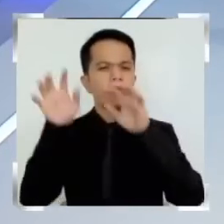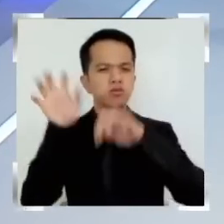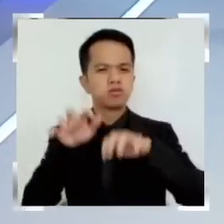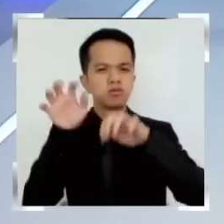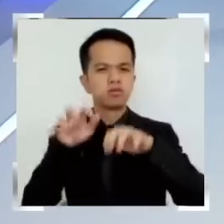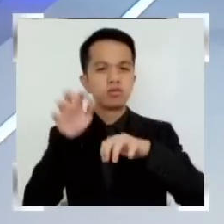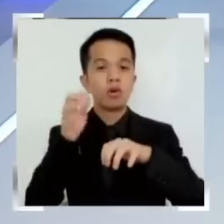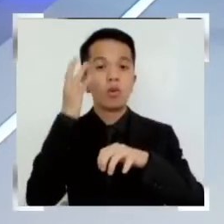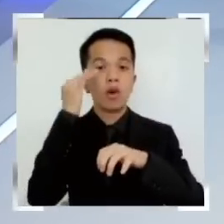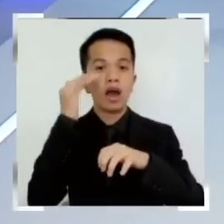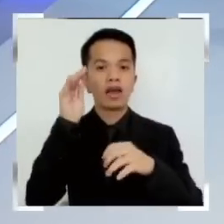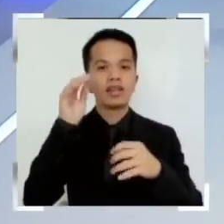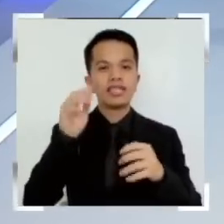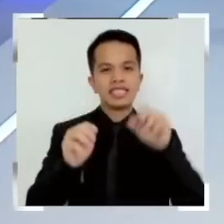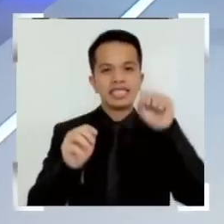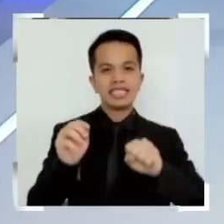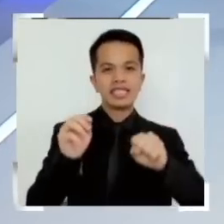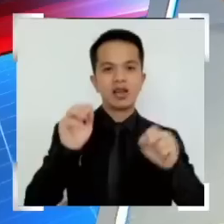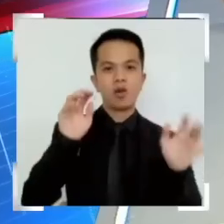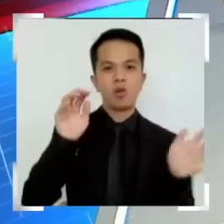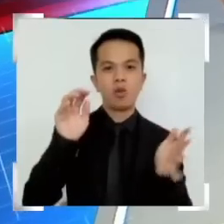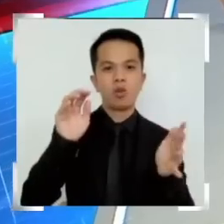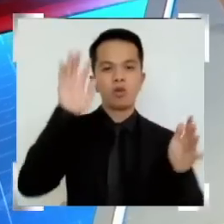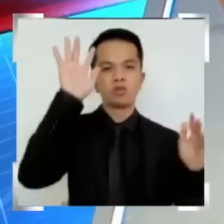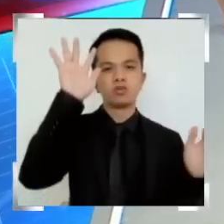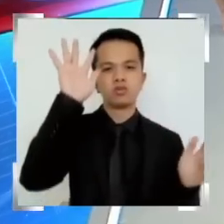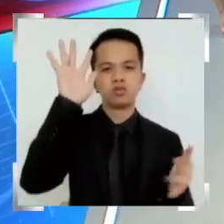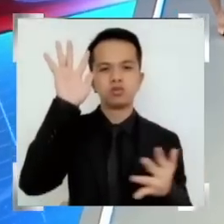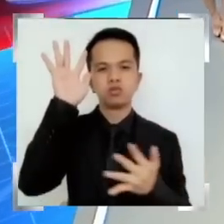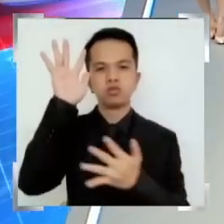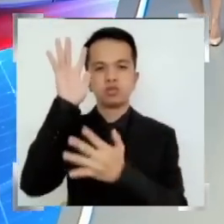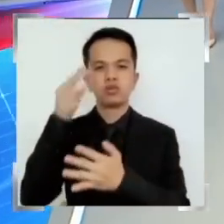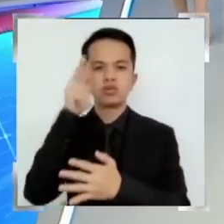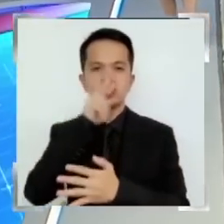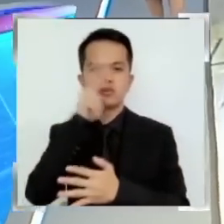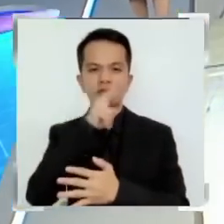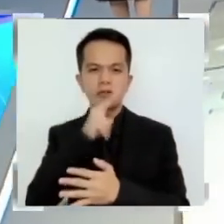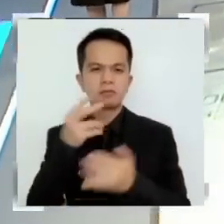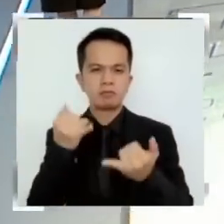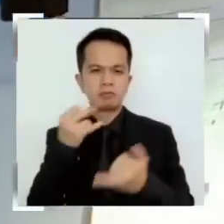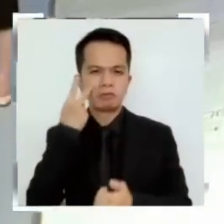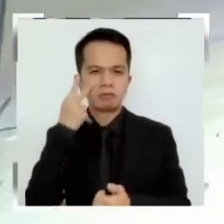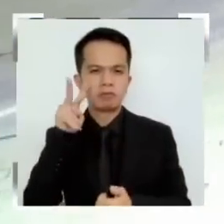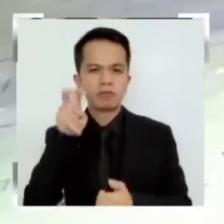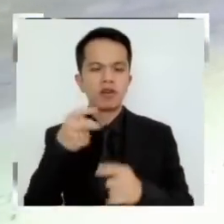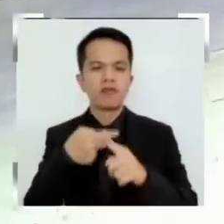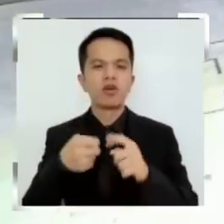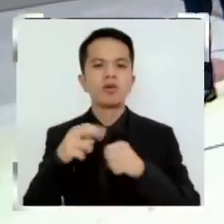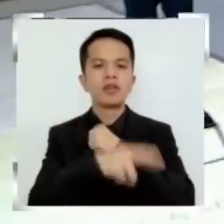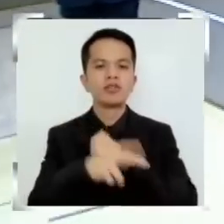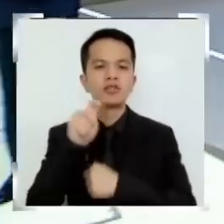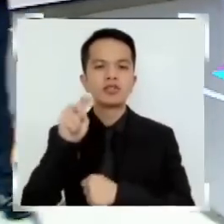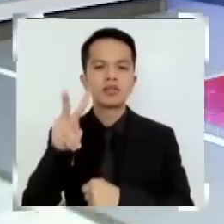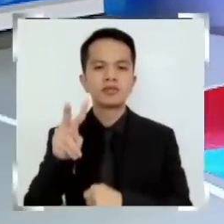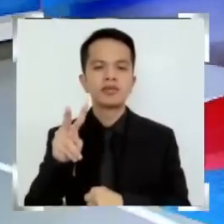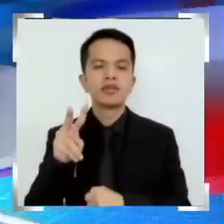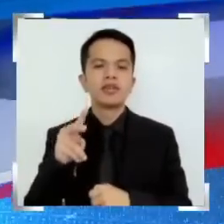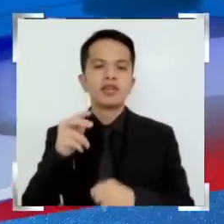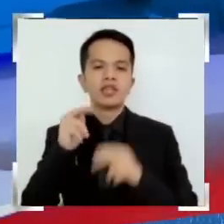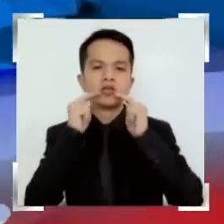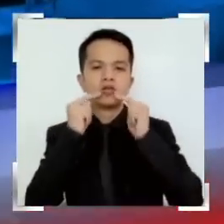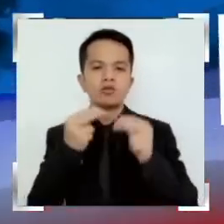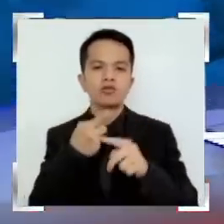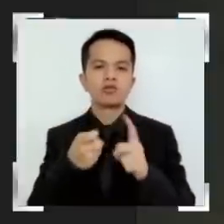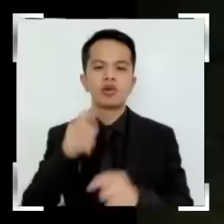habagat. Live mula sa Tacloban, Leyte, saksi si Femarie Dumabok ng GMA Regional TV, Balitang Bisda.